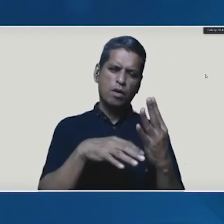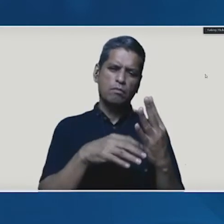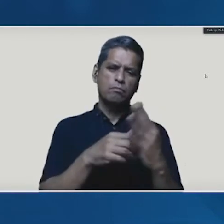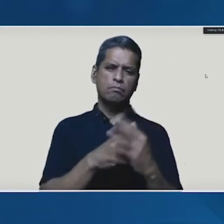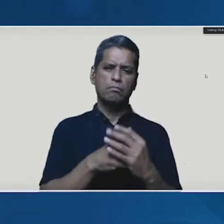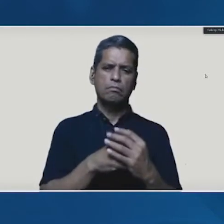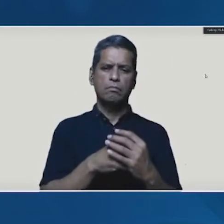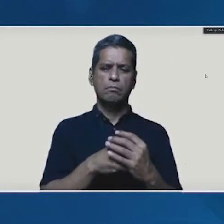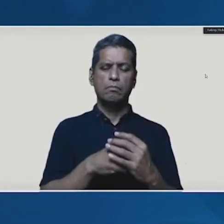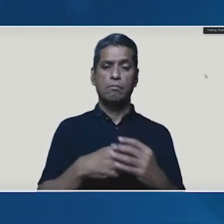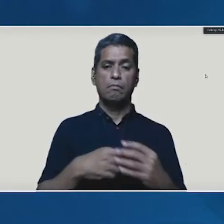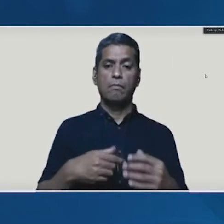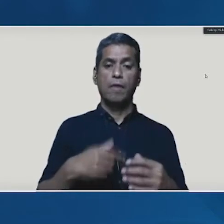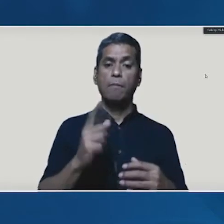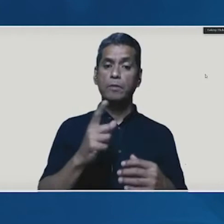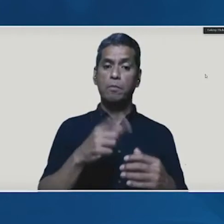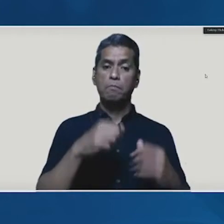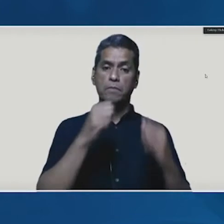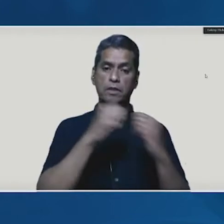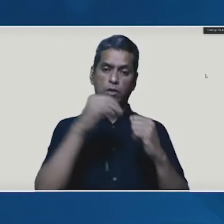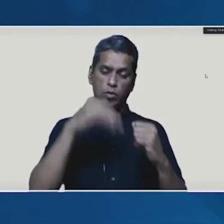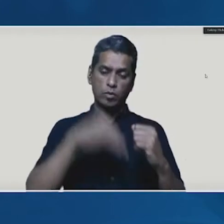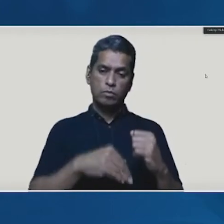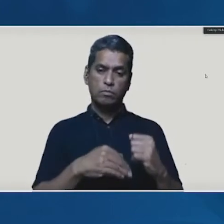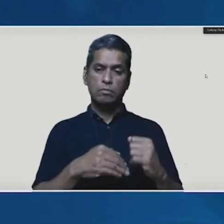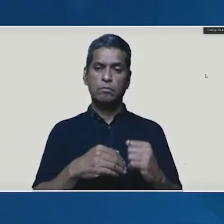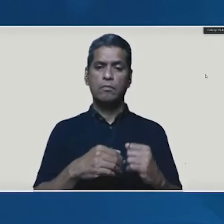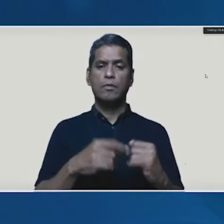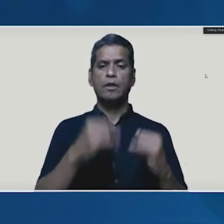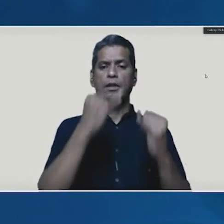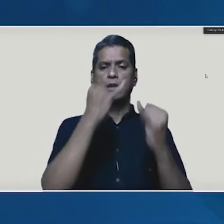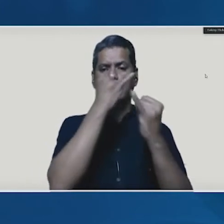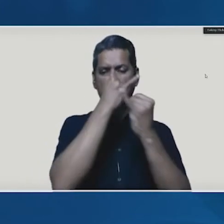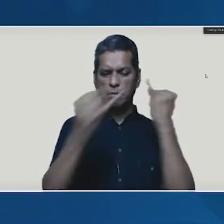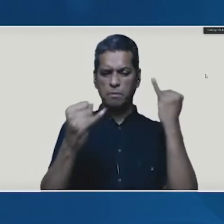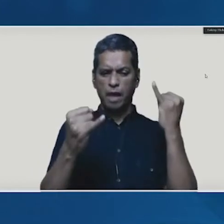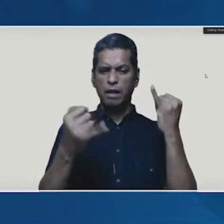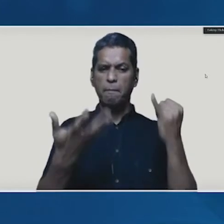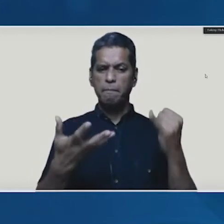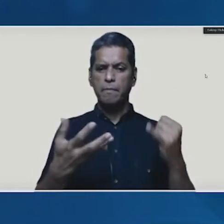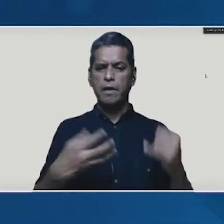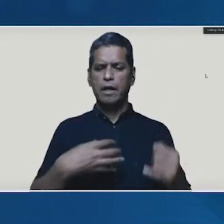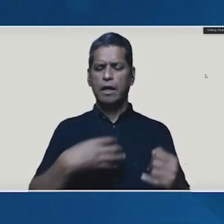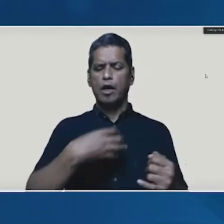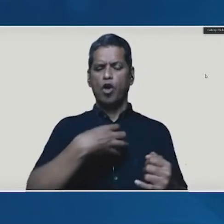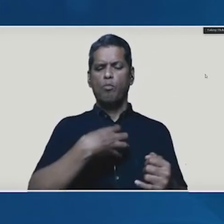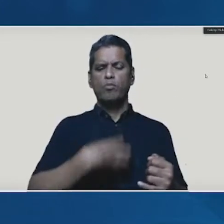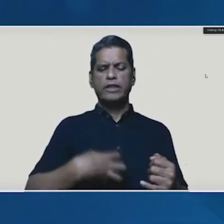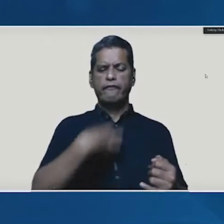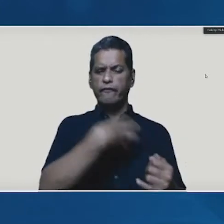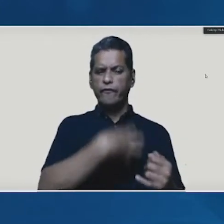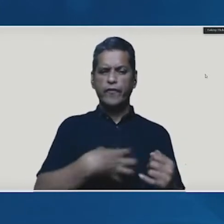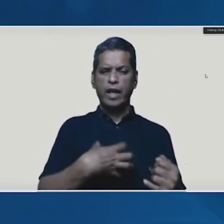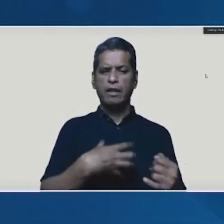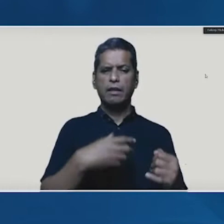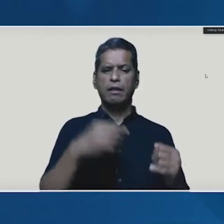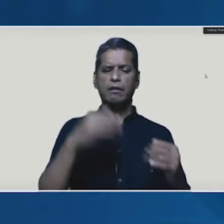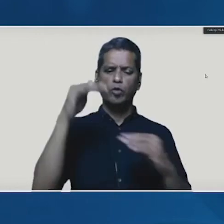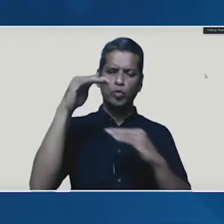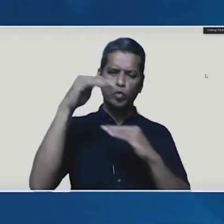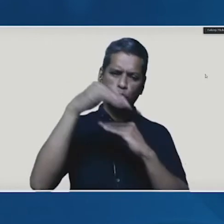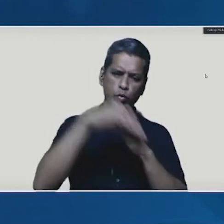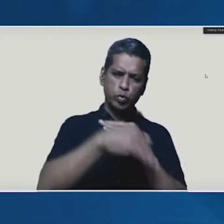moral menuju kepada akhir zaman itu akan semakin rendah semakin tidak